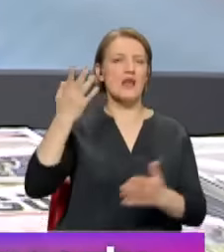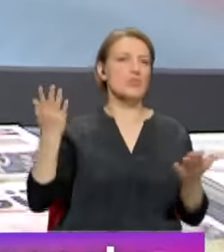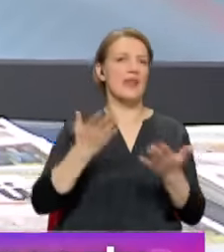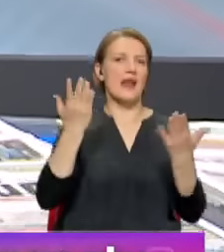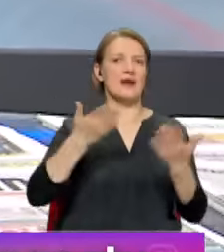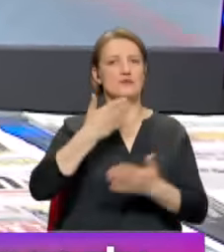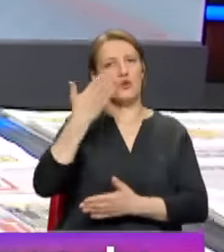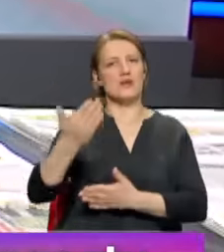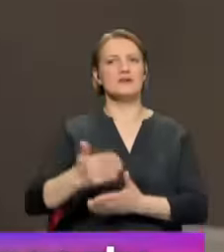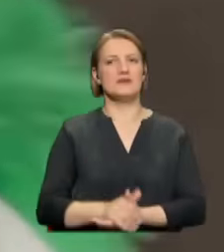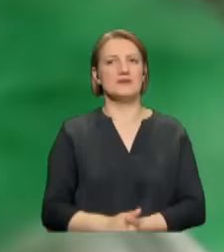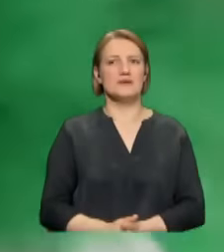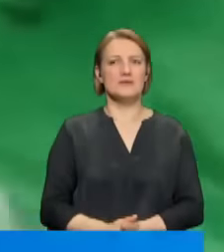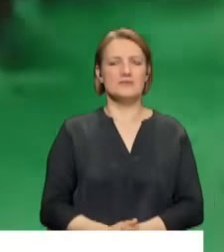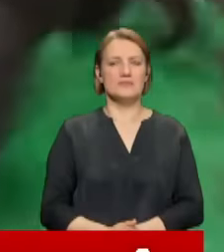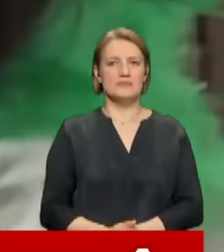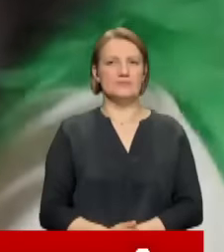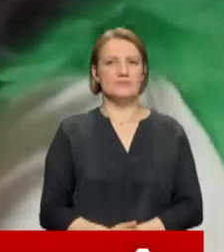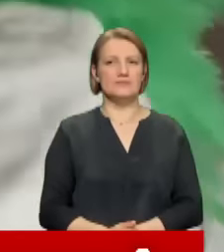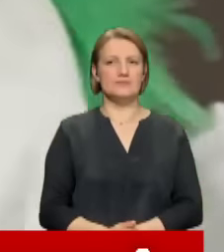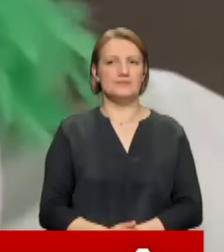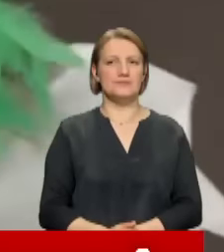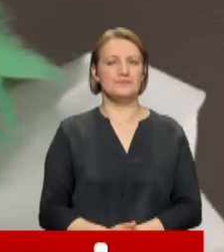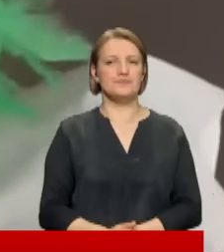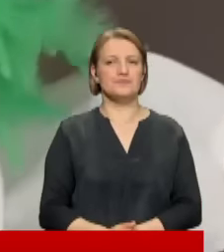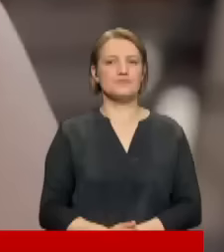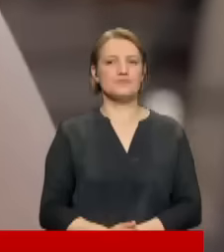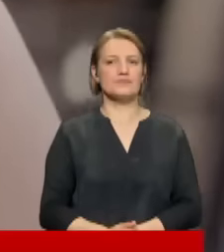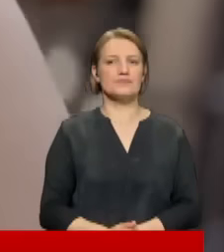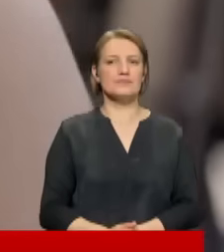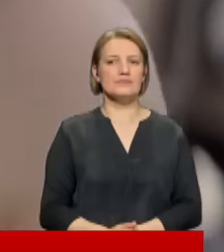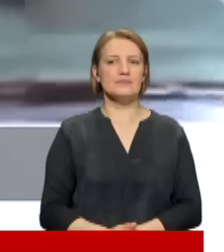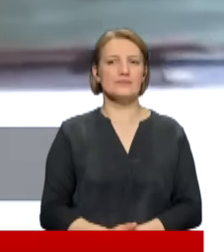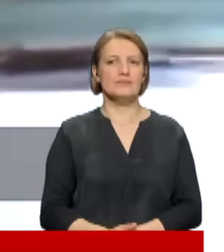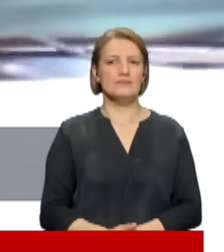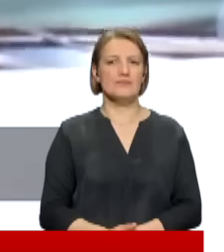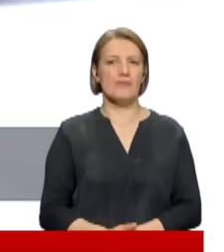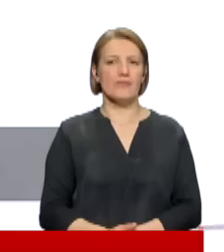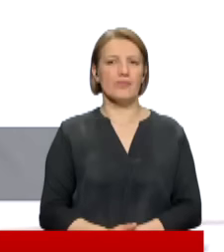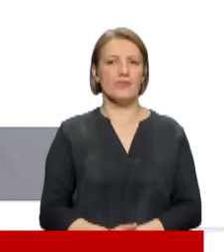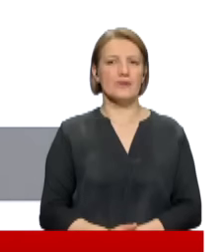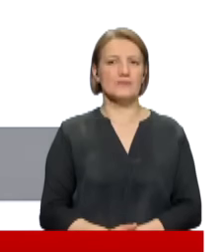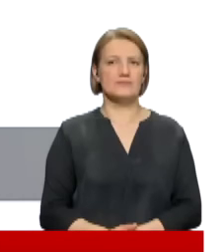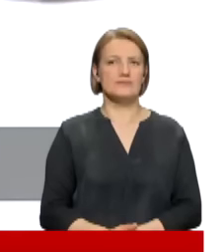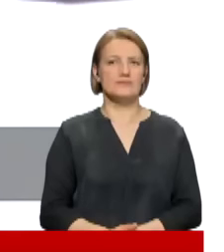söyledi? Gerçekten hemen burada gördün işte, aha.